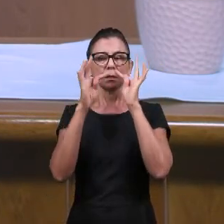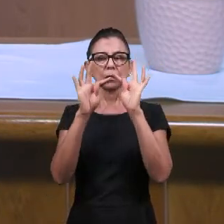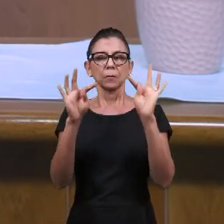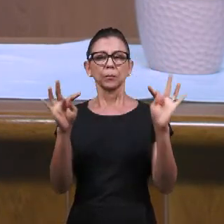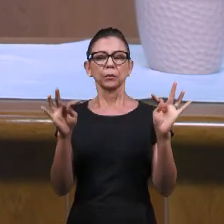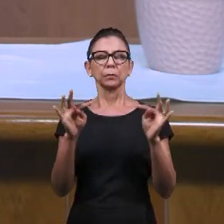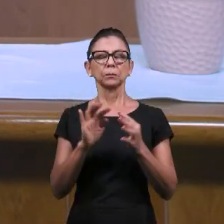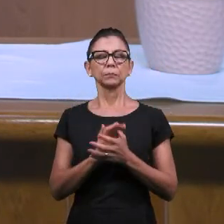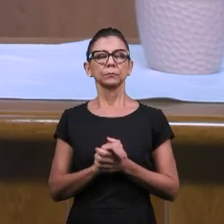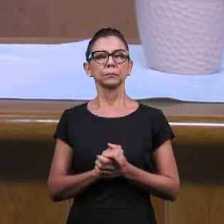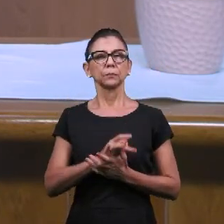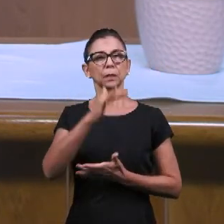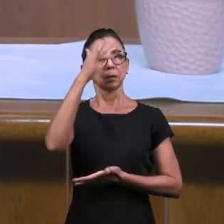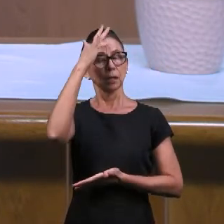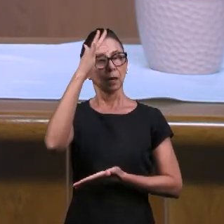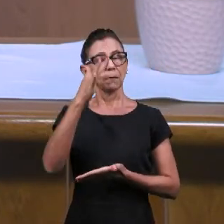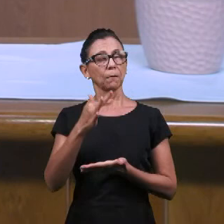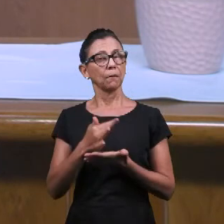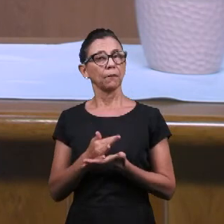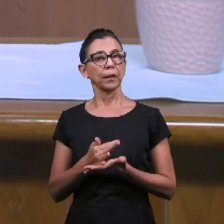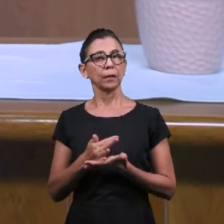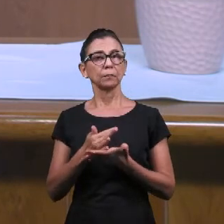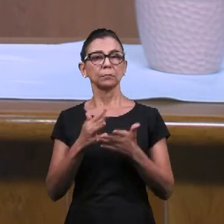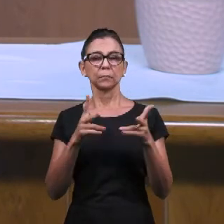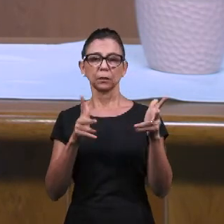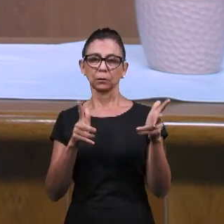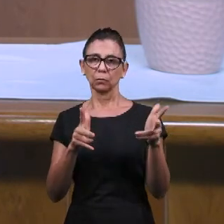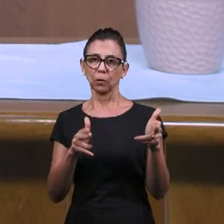него была духовная, та же вера.